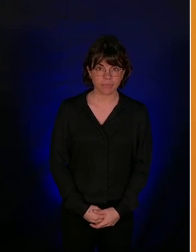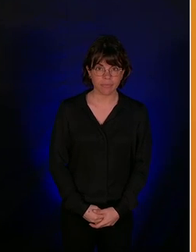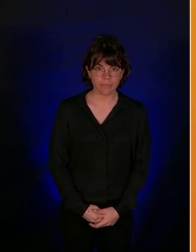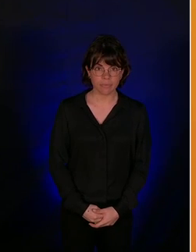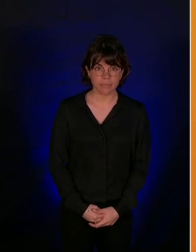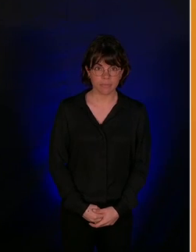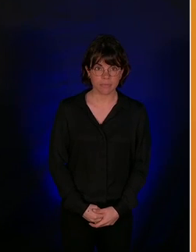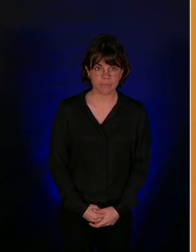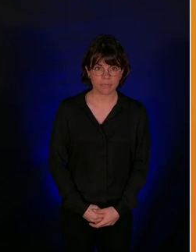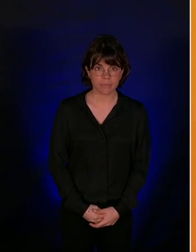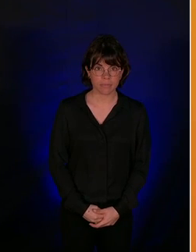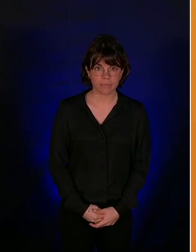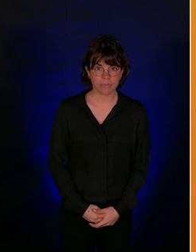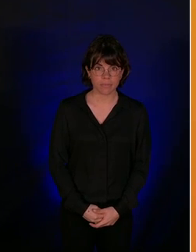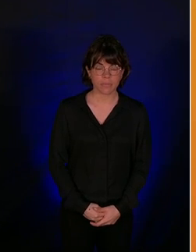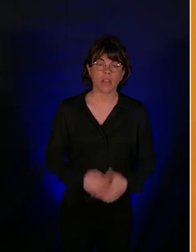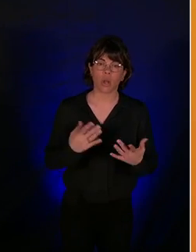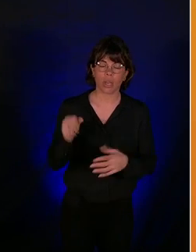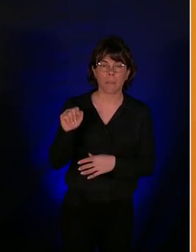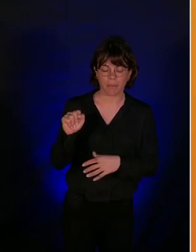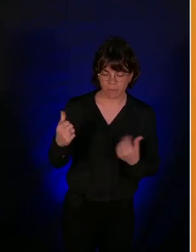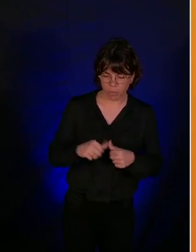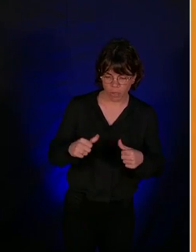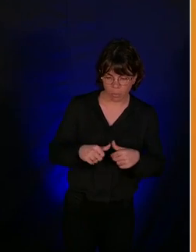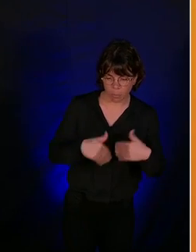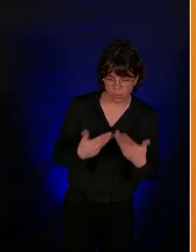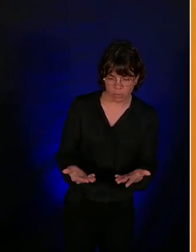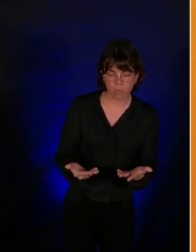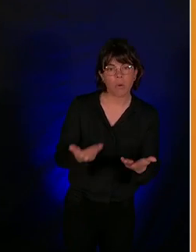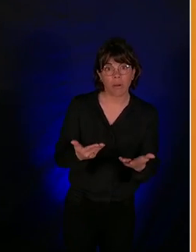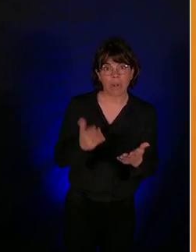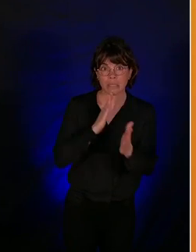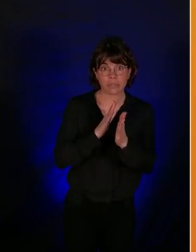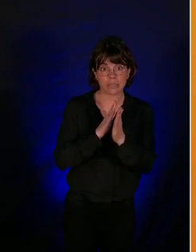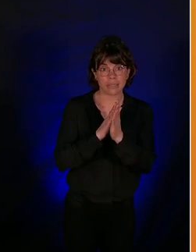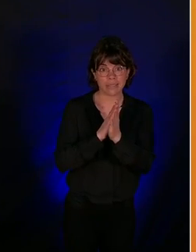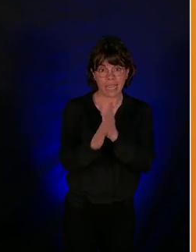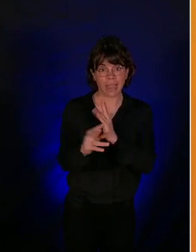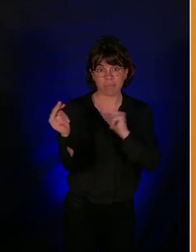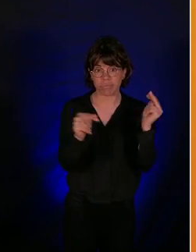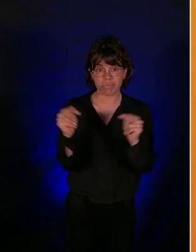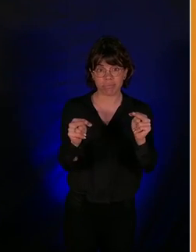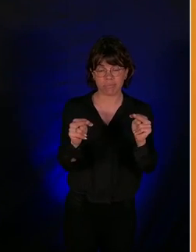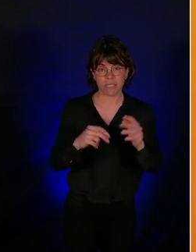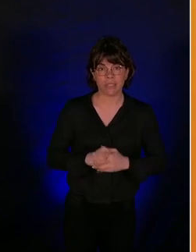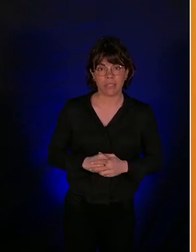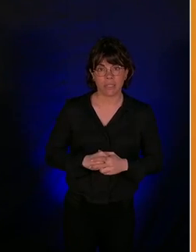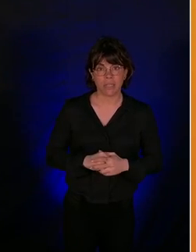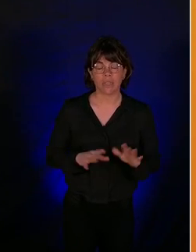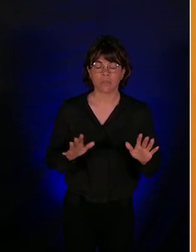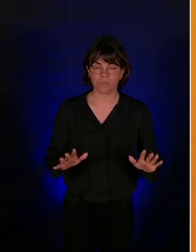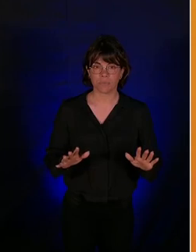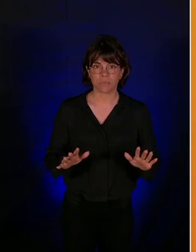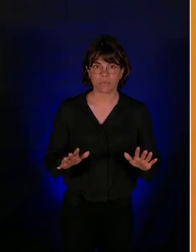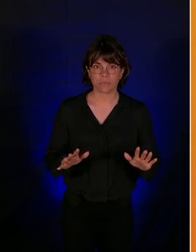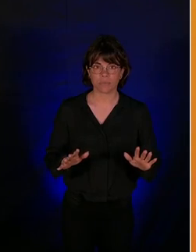donc d'accord mais camarade ce qu'on peut faire c'est ce qu'on peut proposer parce qu'on est en direct hein c'est un peu tu comprends la difficulté euh on est d'accord